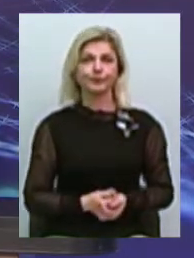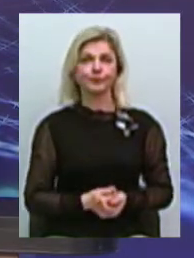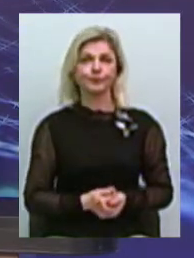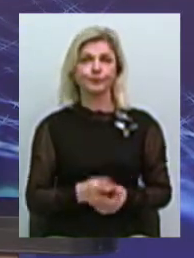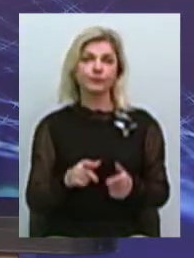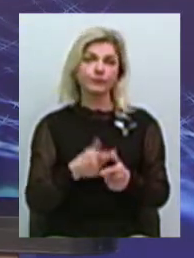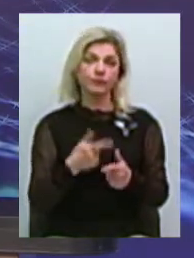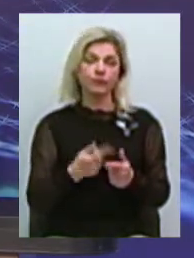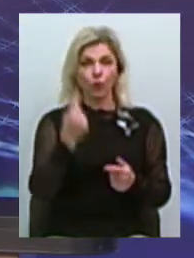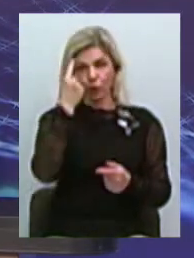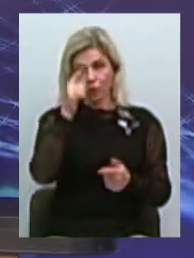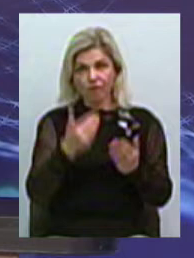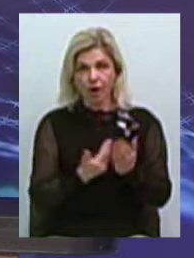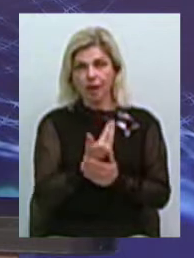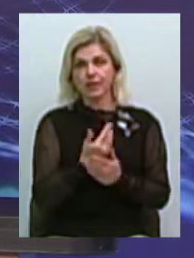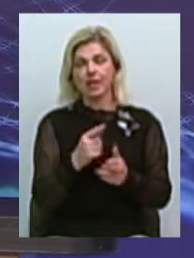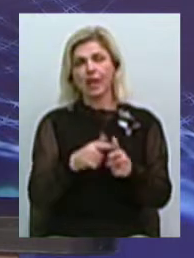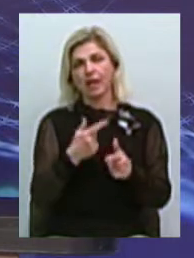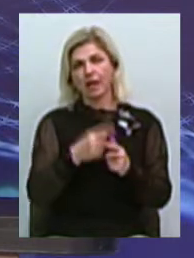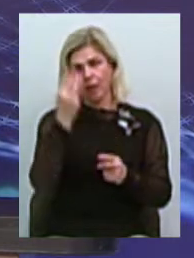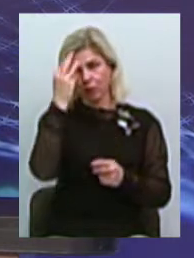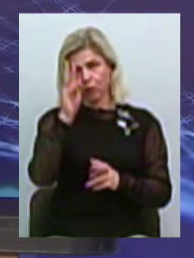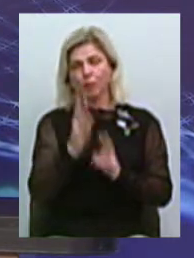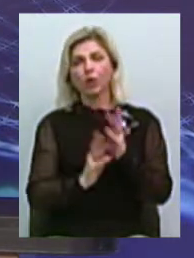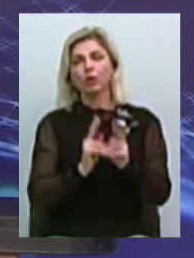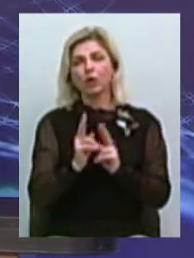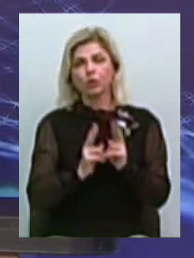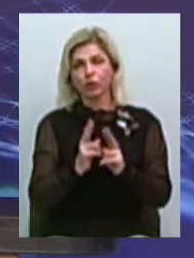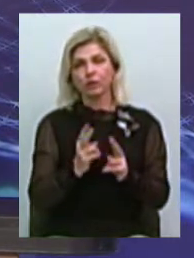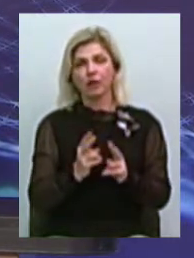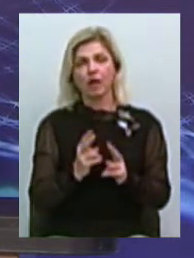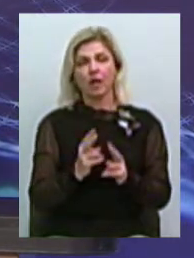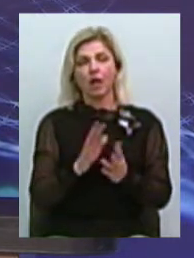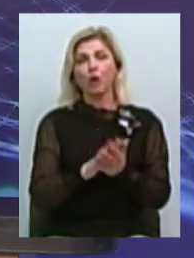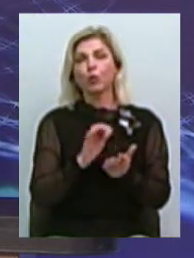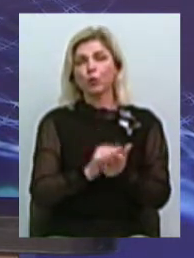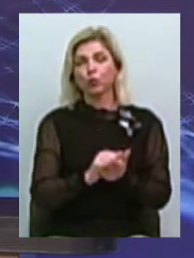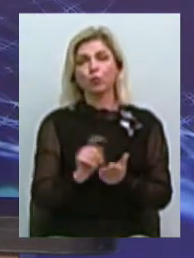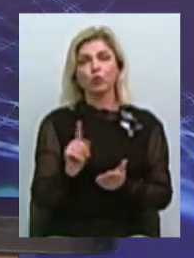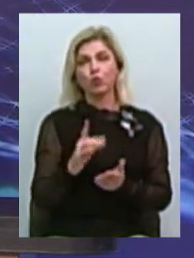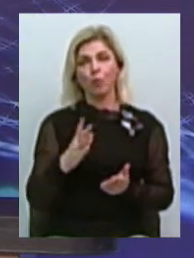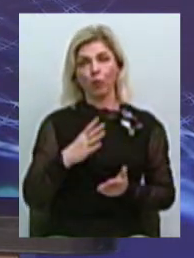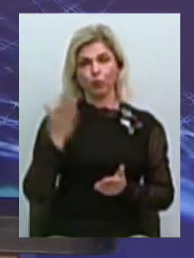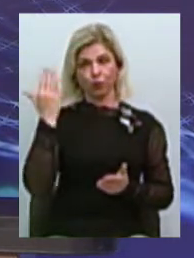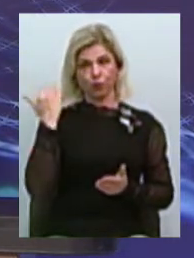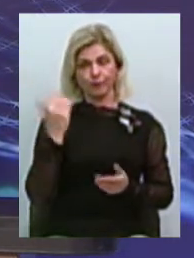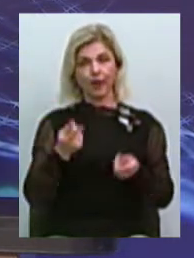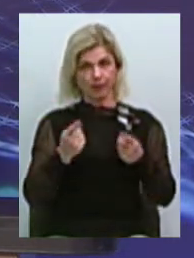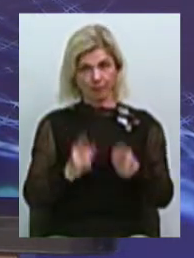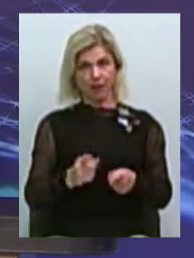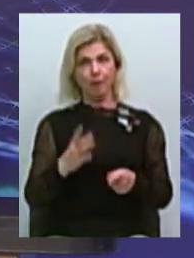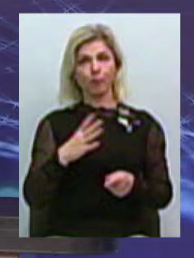це інновація, чи ми модернізуємо і реанімуємо, скажімо, от те, що було. Насправді було.